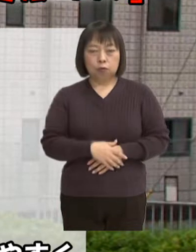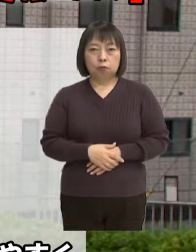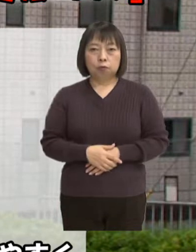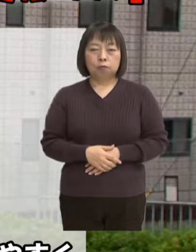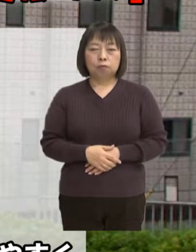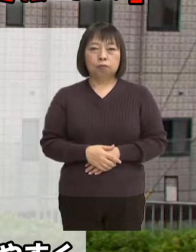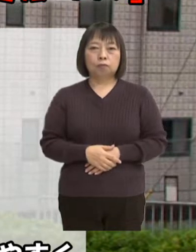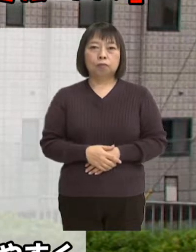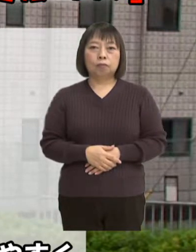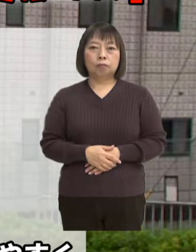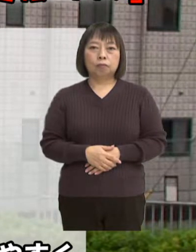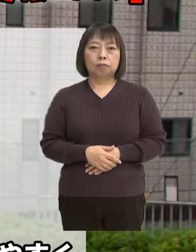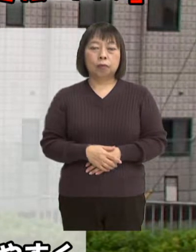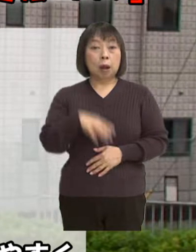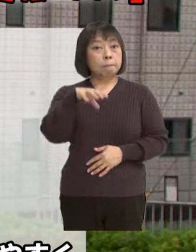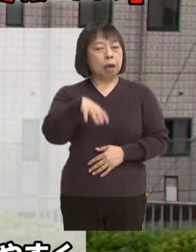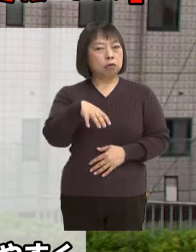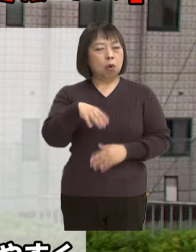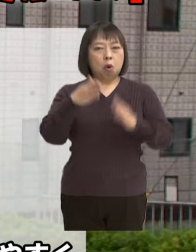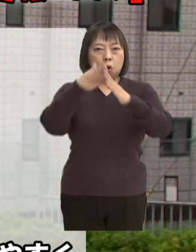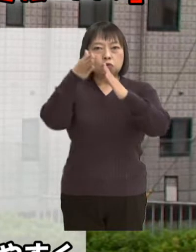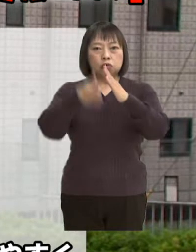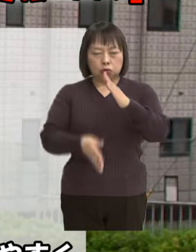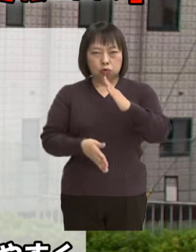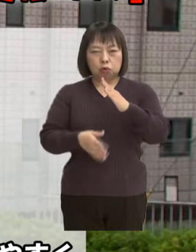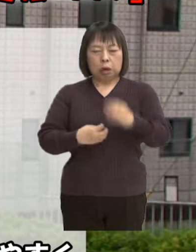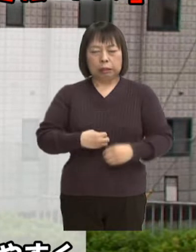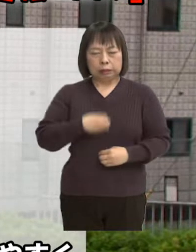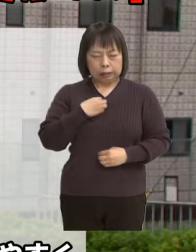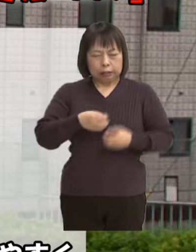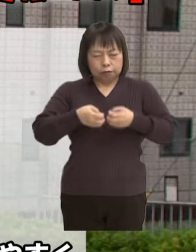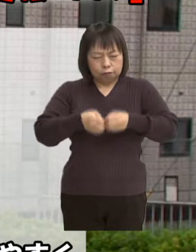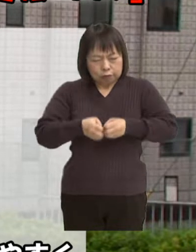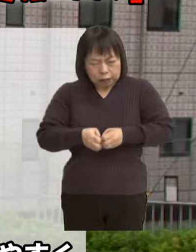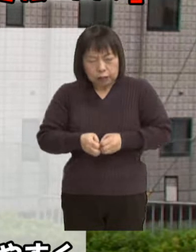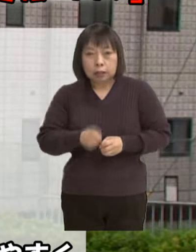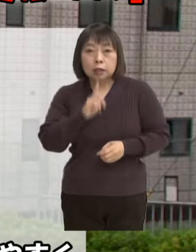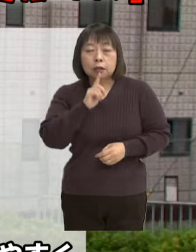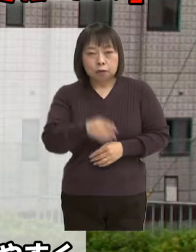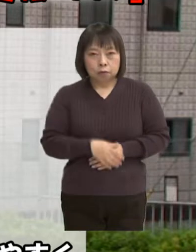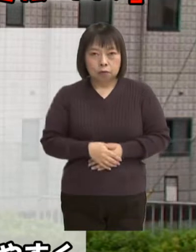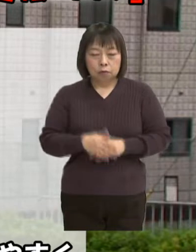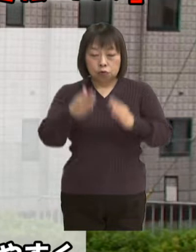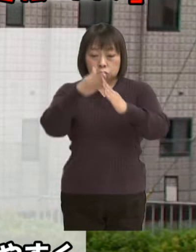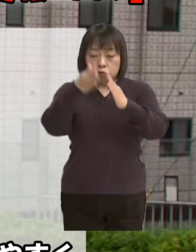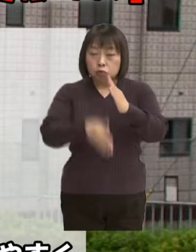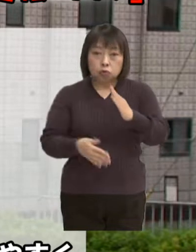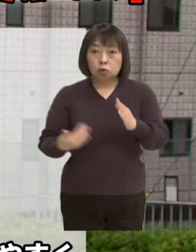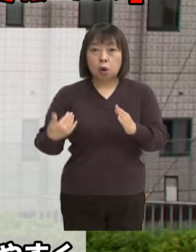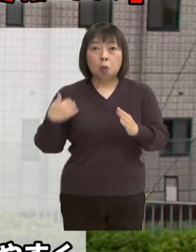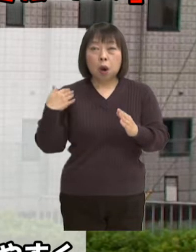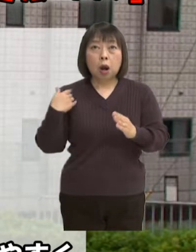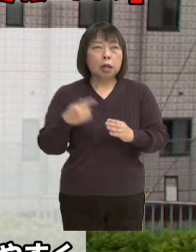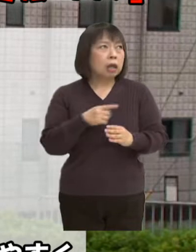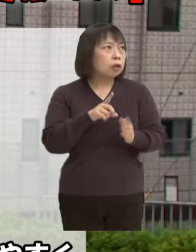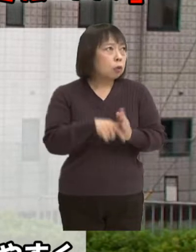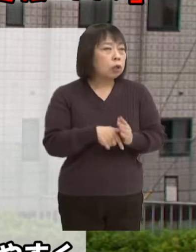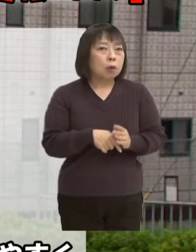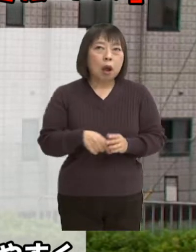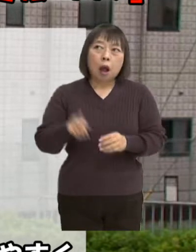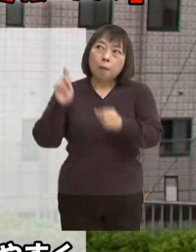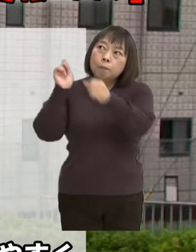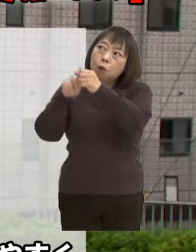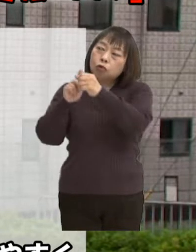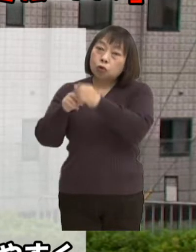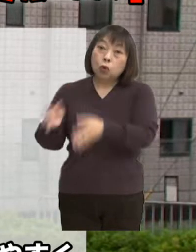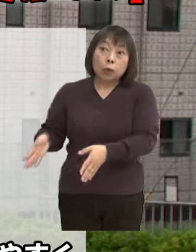う。場所、住所は正確に詳しく言う。住所等がわからなければ目標になる建物、公園